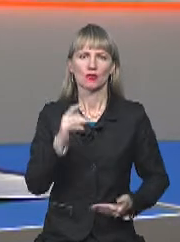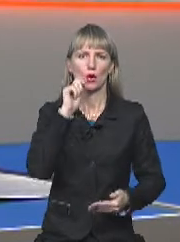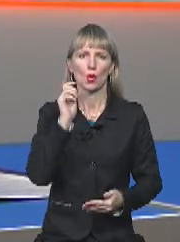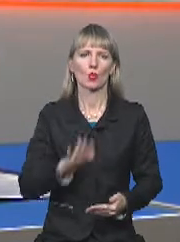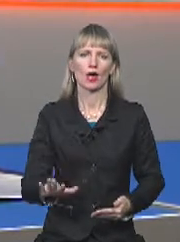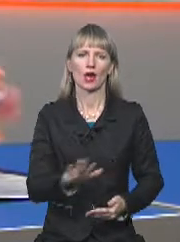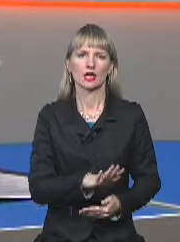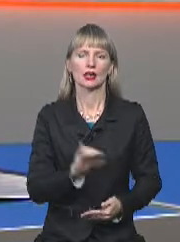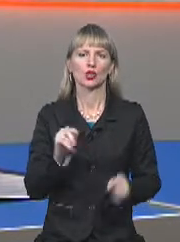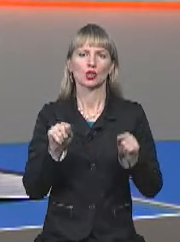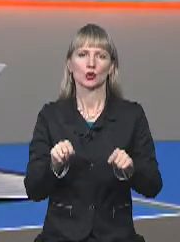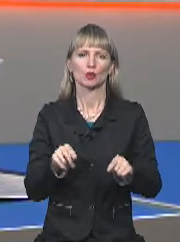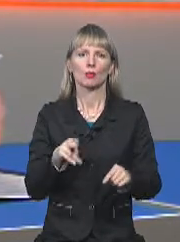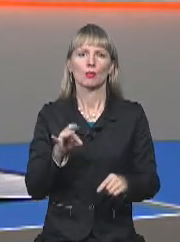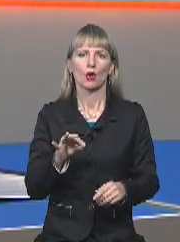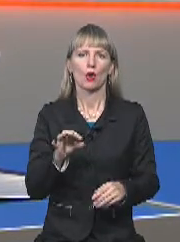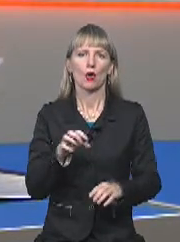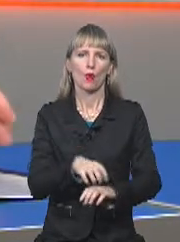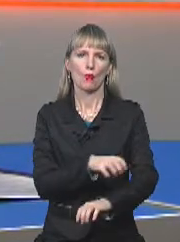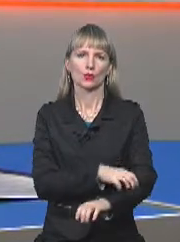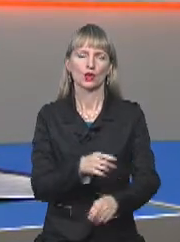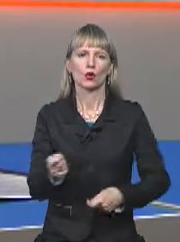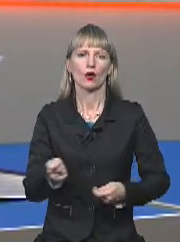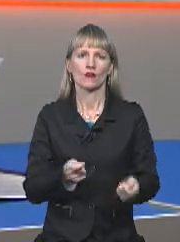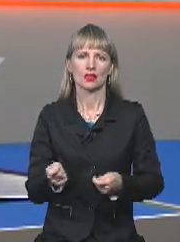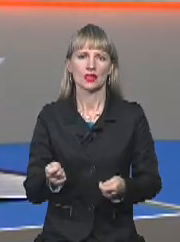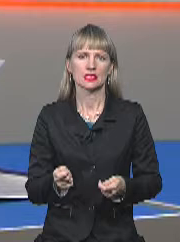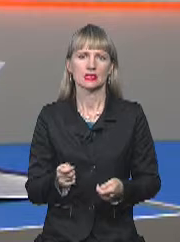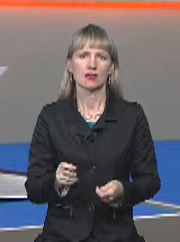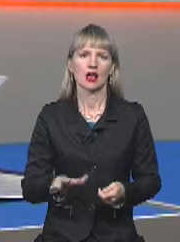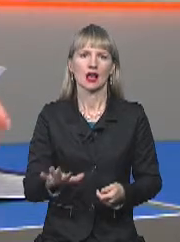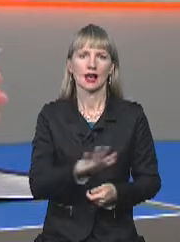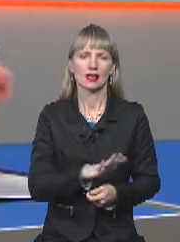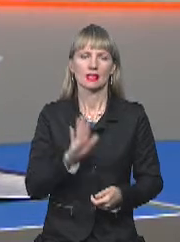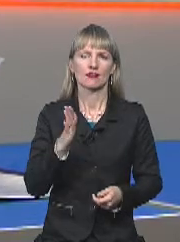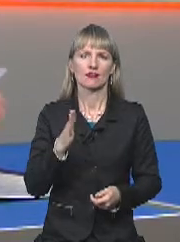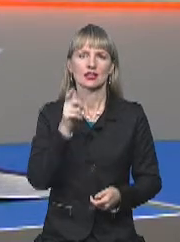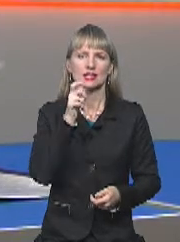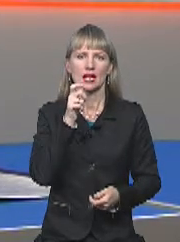Украине». І тут от при комуністичному керівництві країни